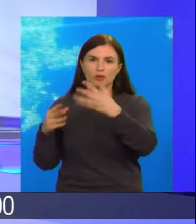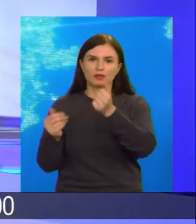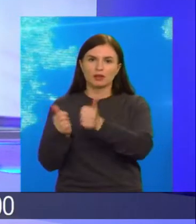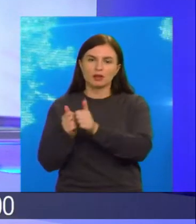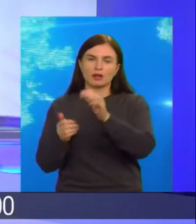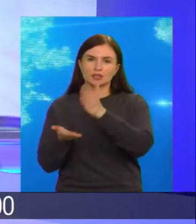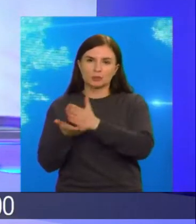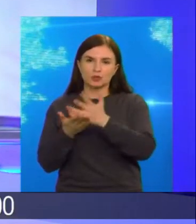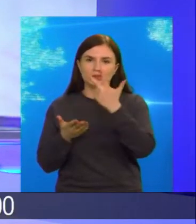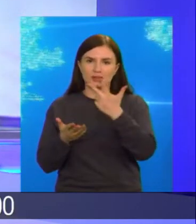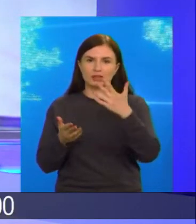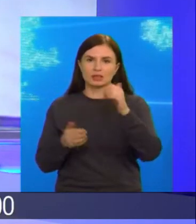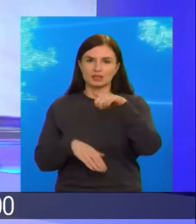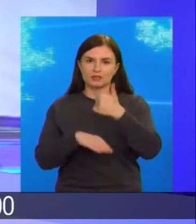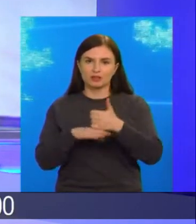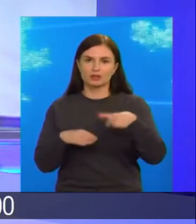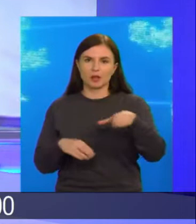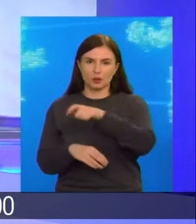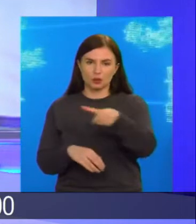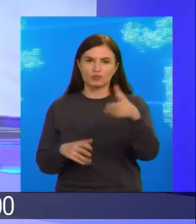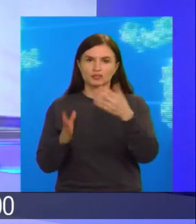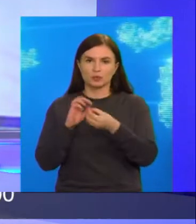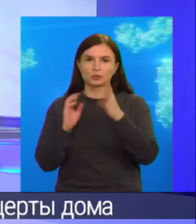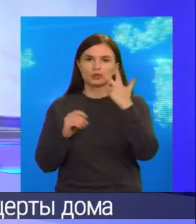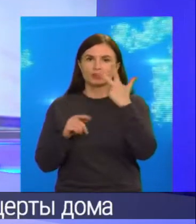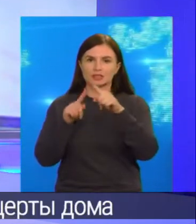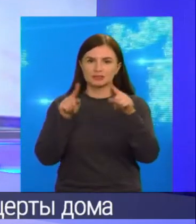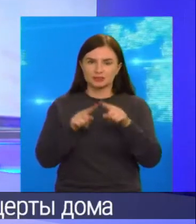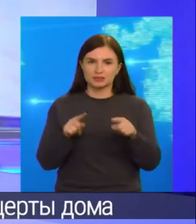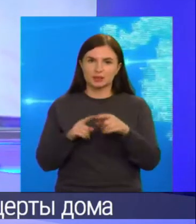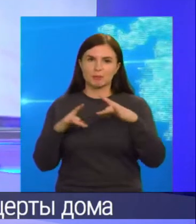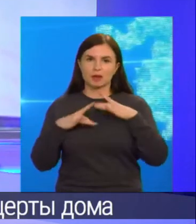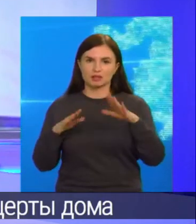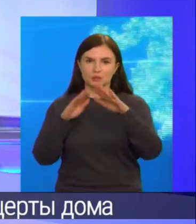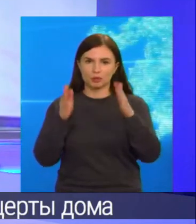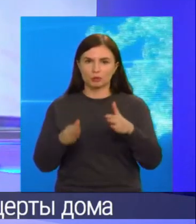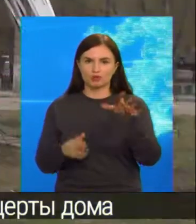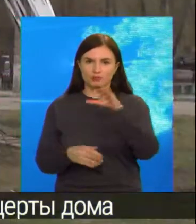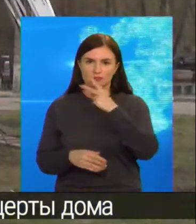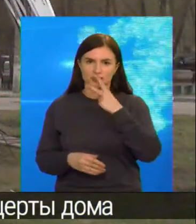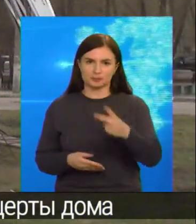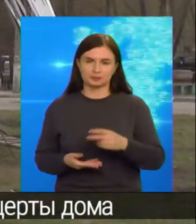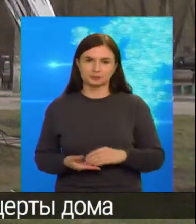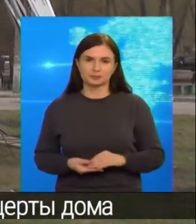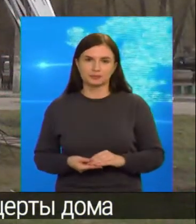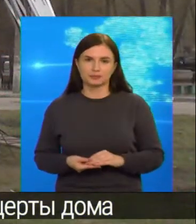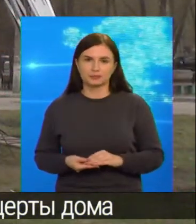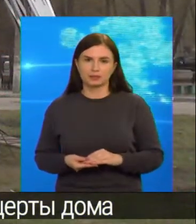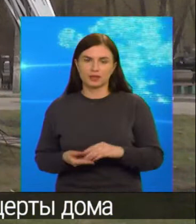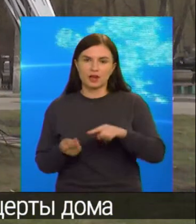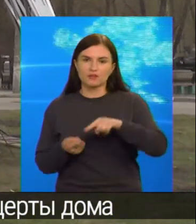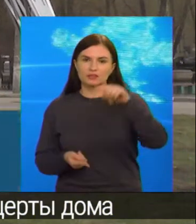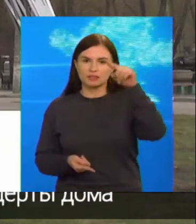3 основные дороги, поэтому и звезды будет 3. Так праздничный монумент увидят все жители города. Высота каждой